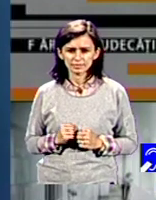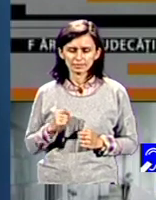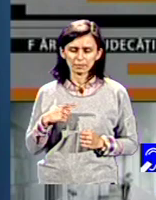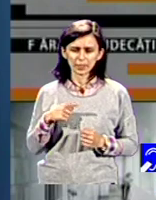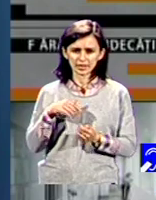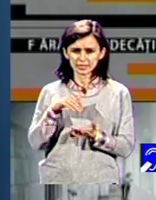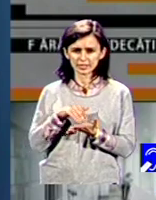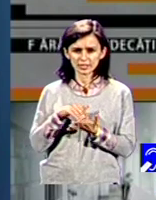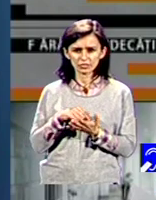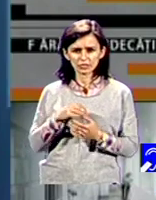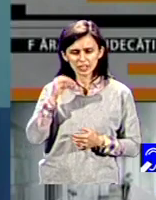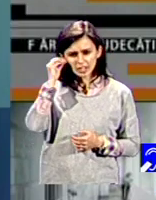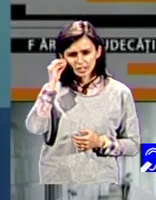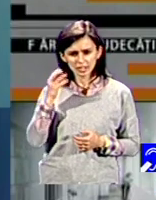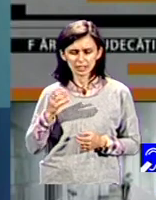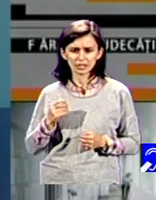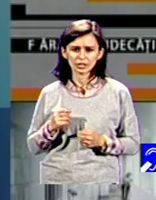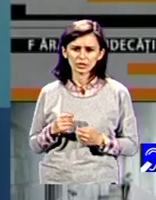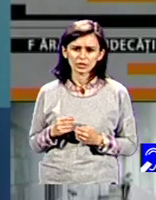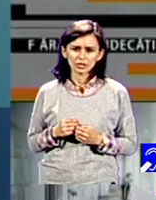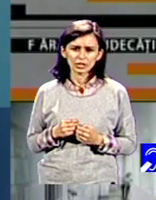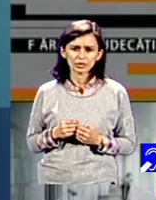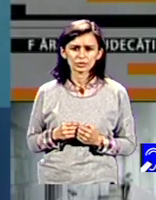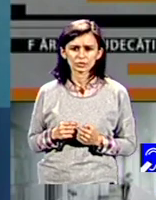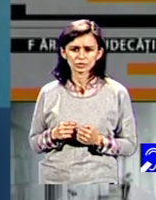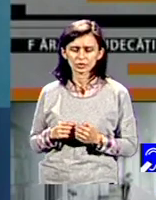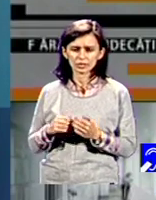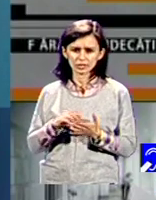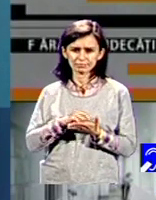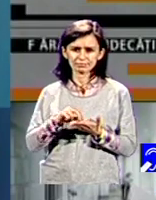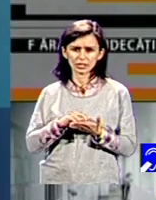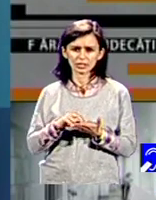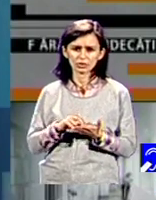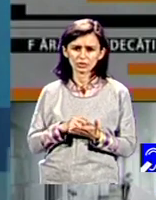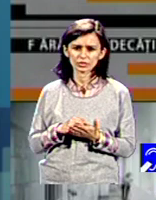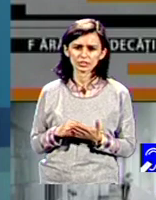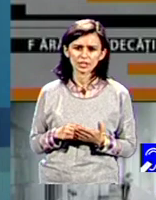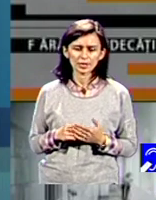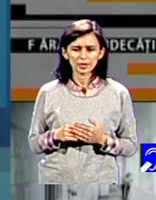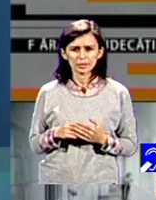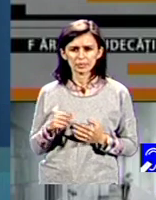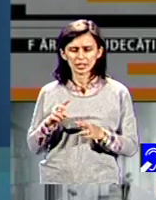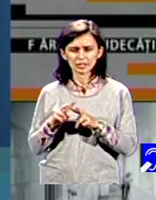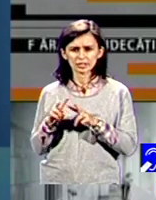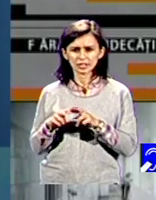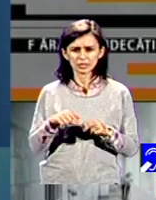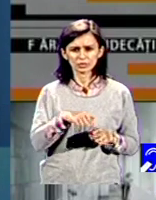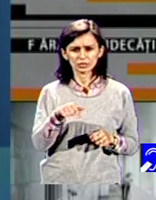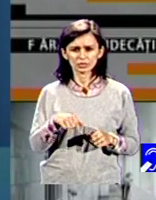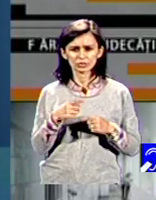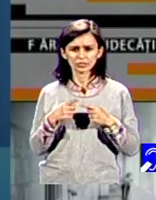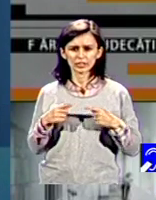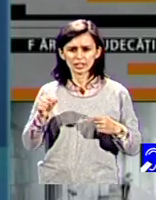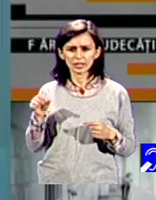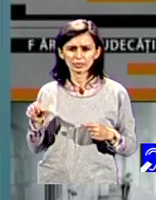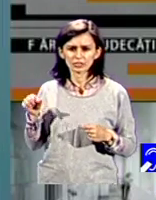creării unui cont pe platforma noastră asta ar fi singura particularitate Dar cât timp fiecare persoana are o adresă de email contul se